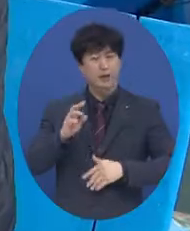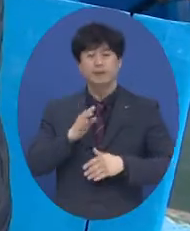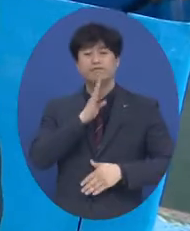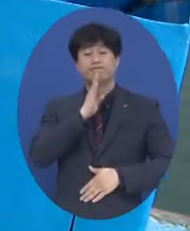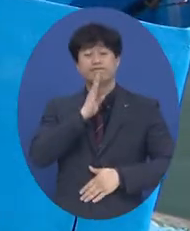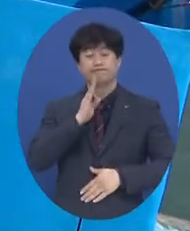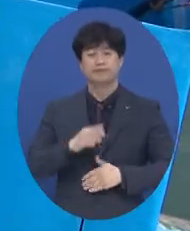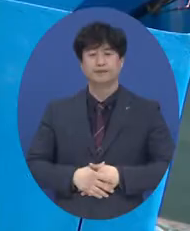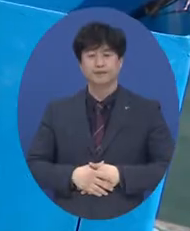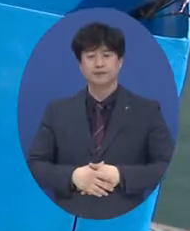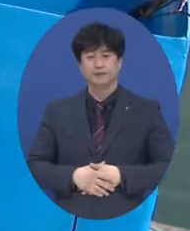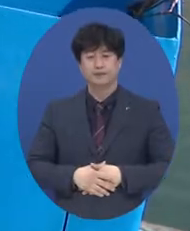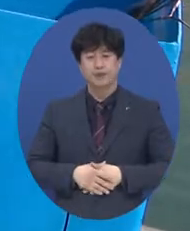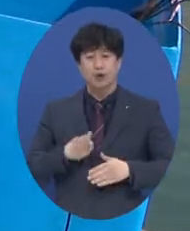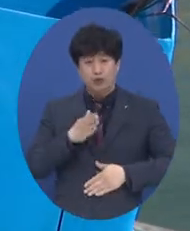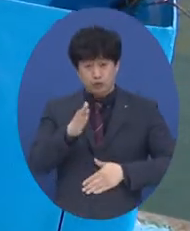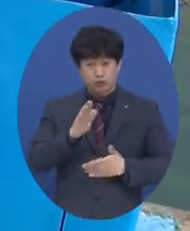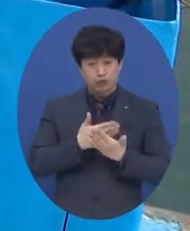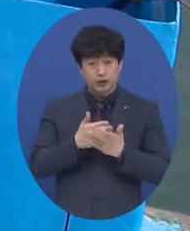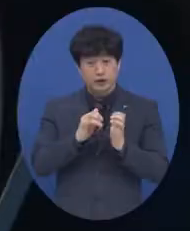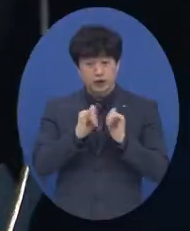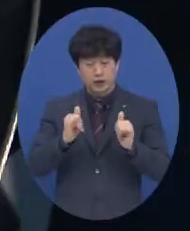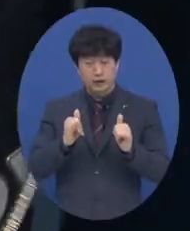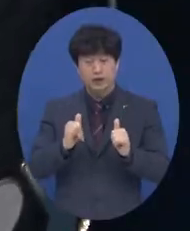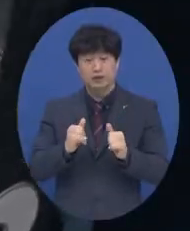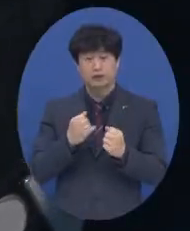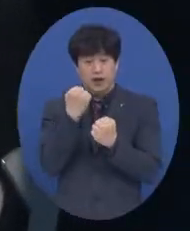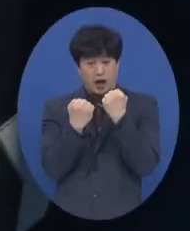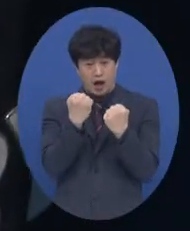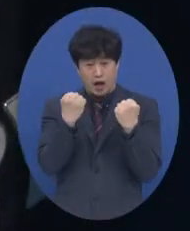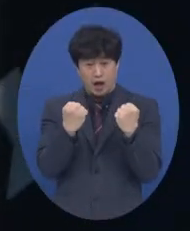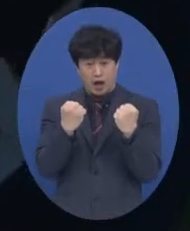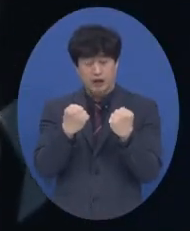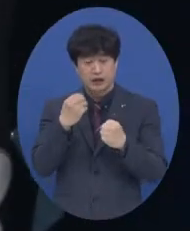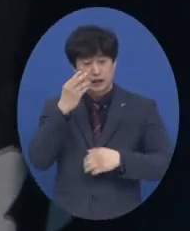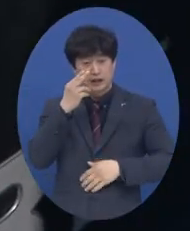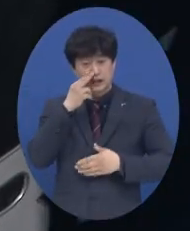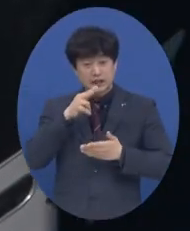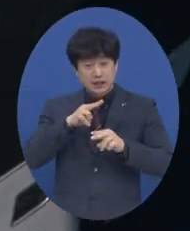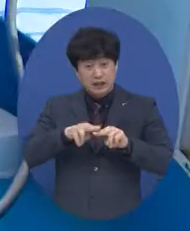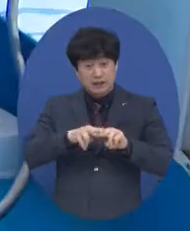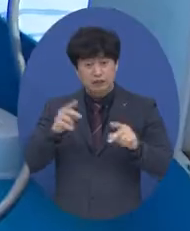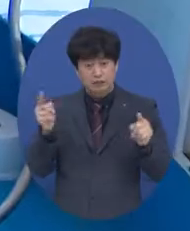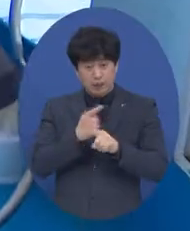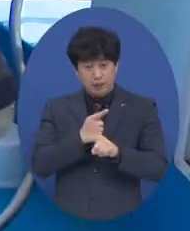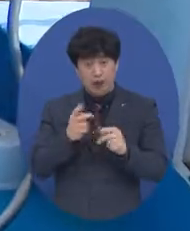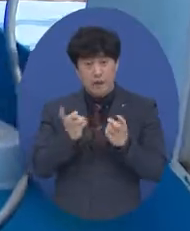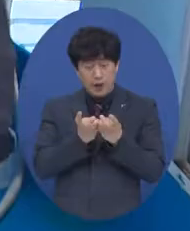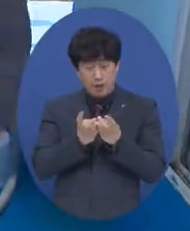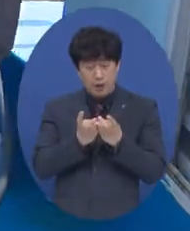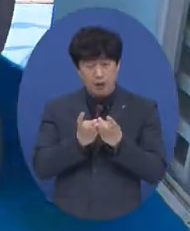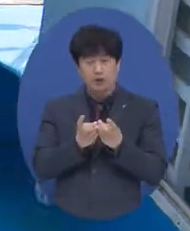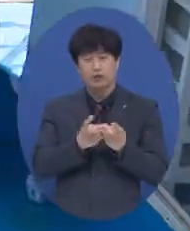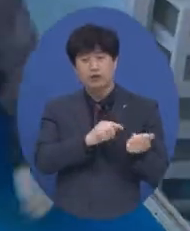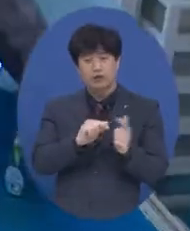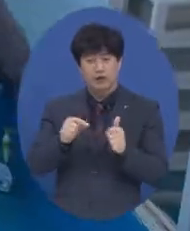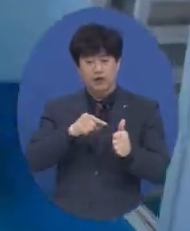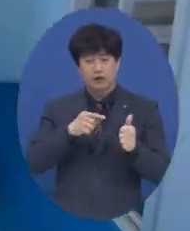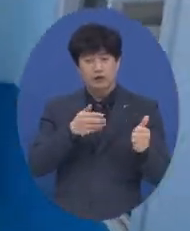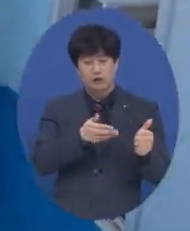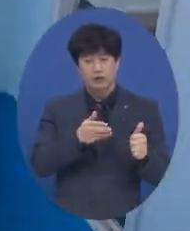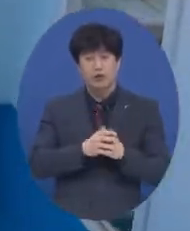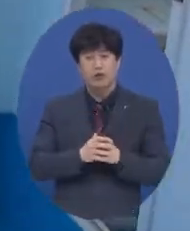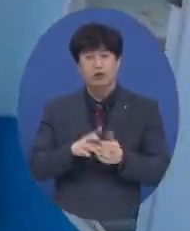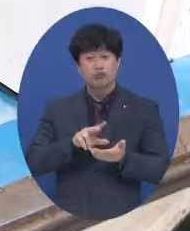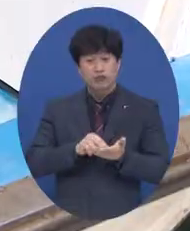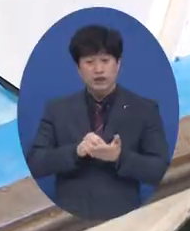그래요? 전문 수리공이 엔진오일 교체식이나 어선 관리 방법 등을 알려줍니다. 문제가 되는 간단한 부품은